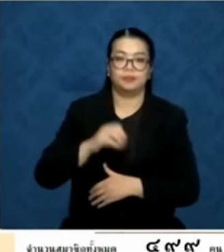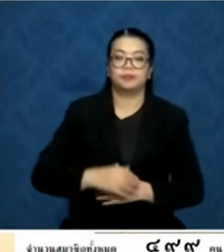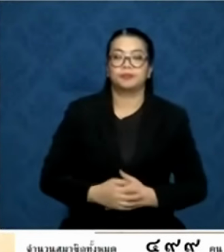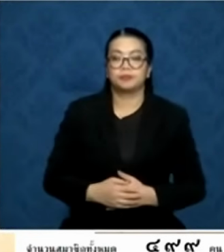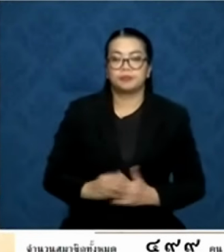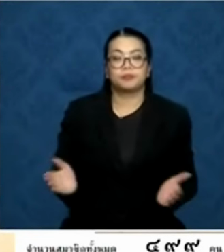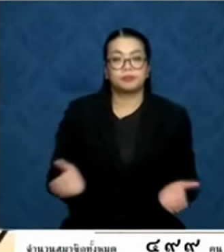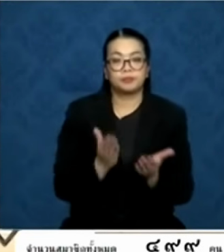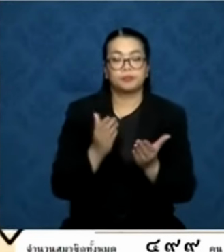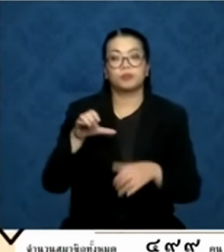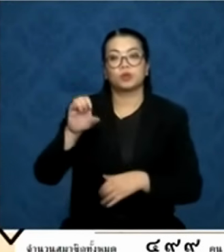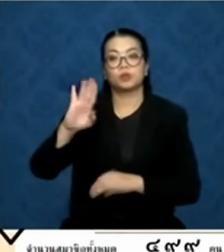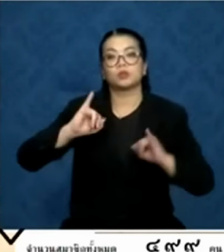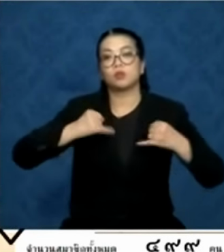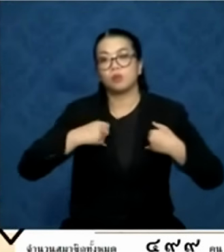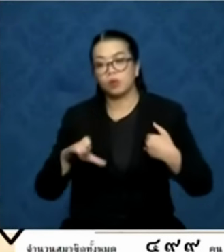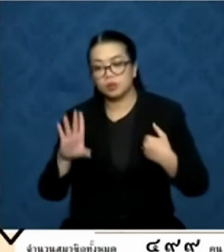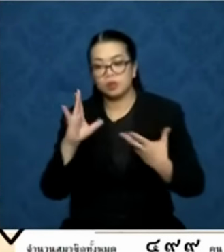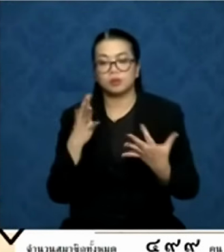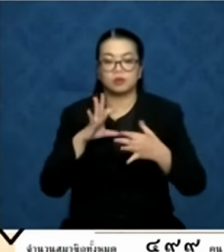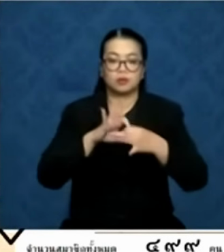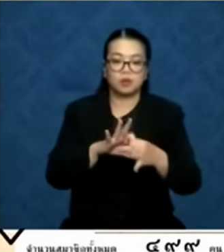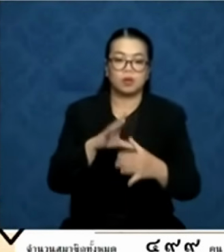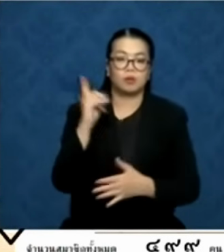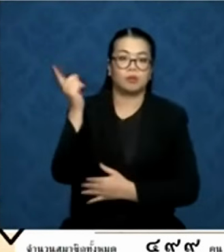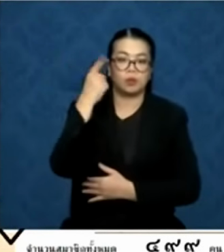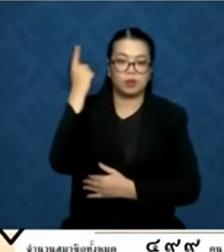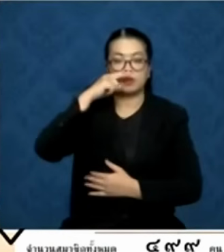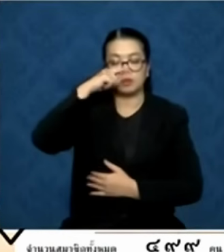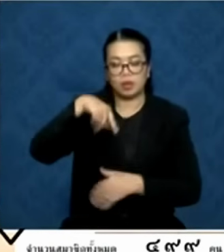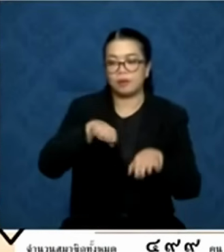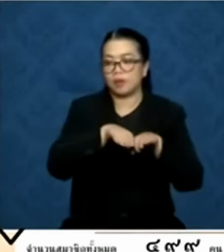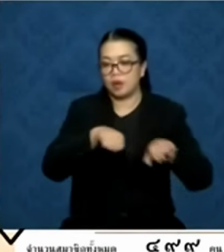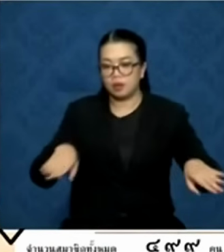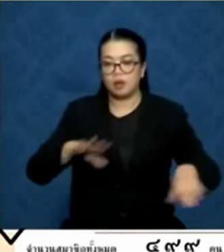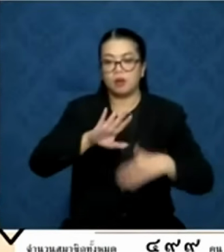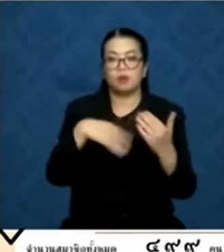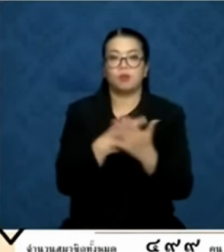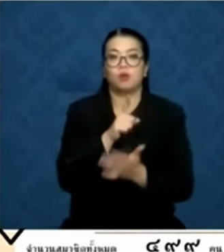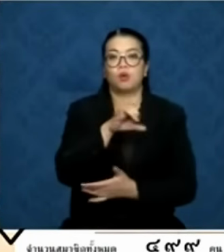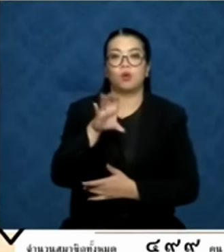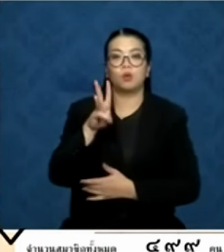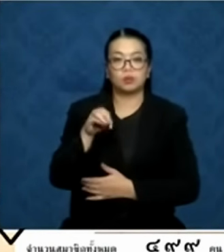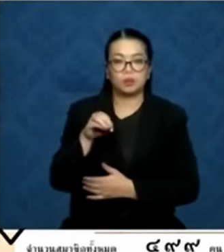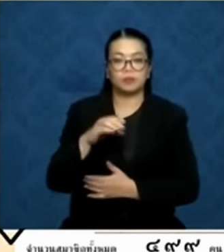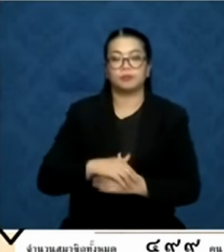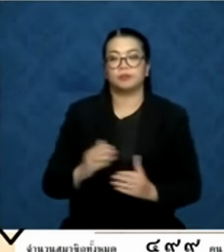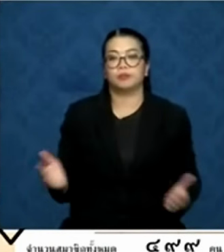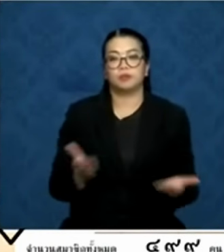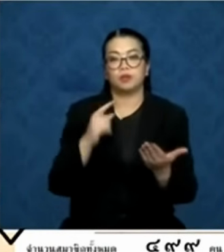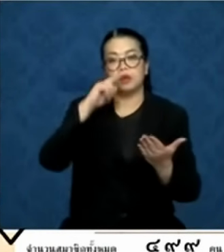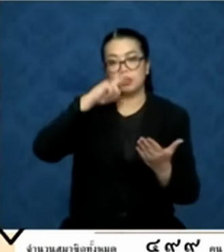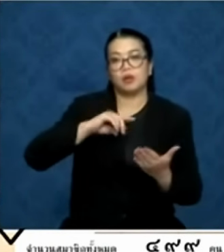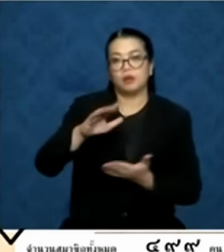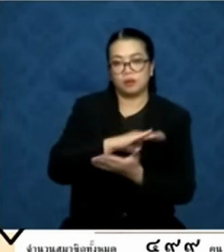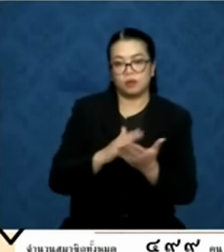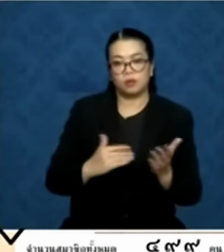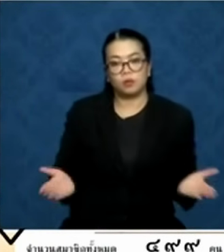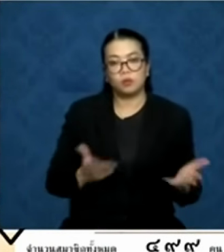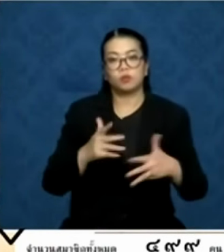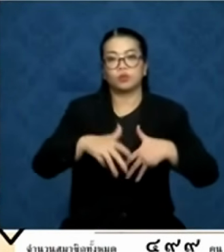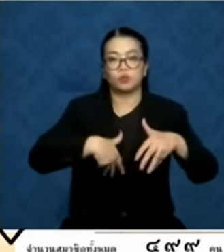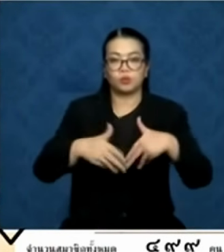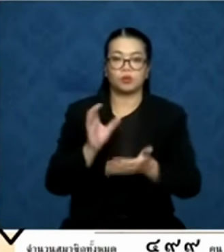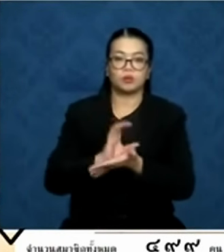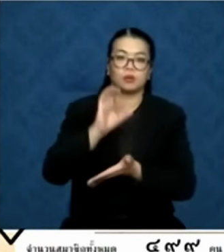ผู้ประกอบการด้านการท่องเที่ยวเข้าสู่มาตรฐานการท่องเที่ยวไทย160รายการท่องเที่ยวไทยและผลักดันให้ชุมชนเข้าสู่ตลาด